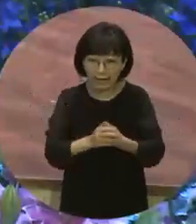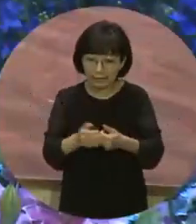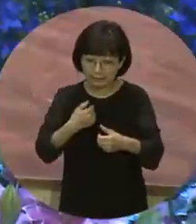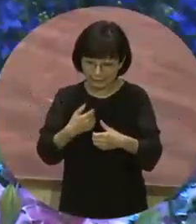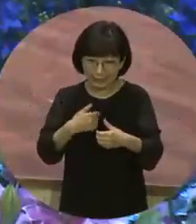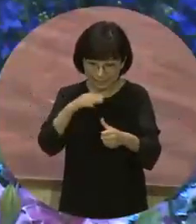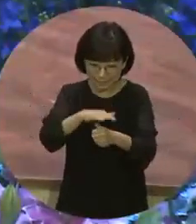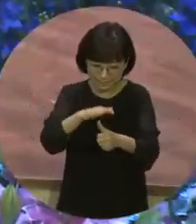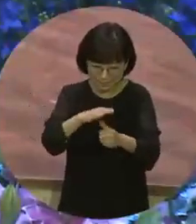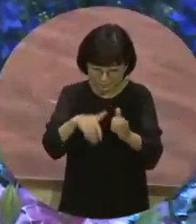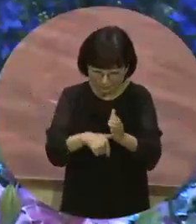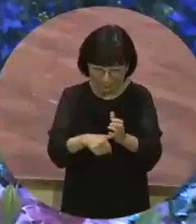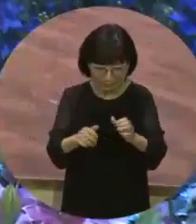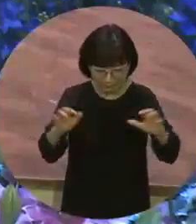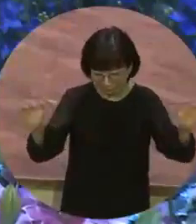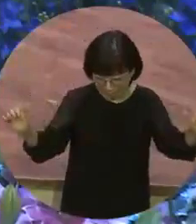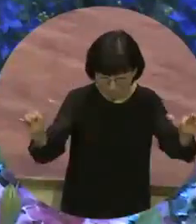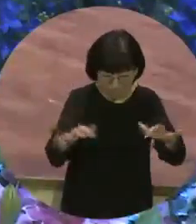어릴 때. 그러니까